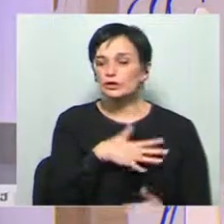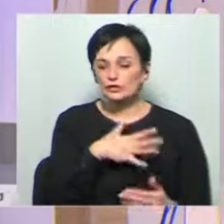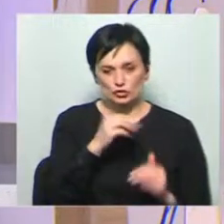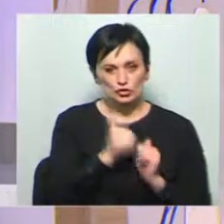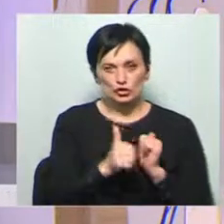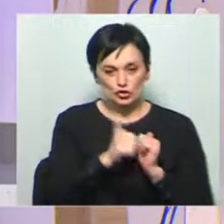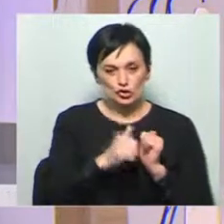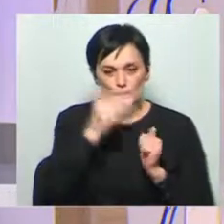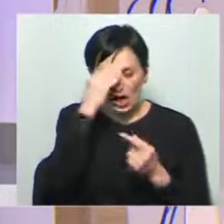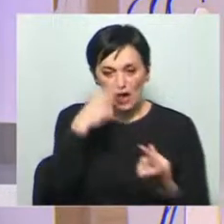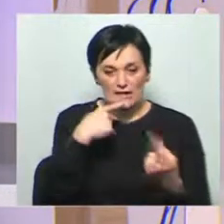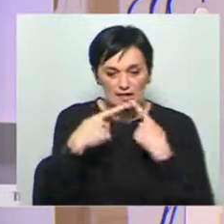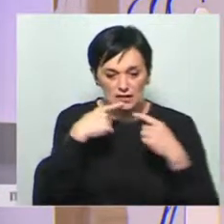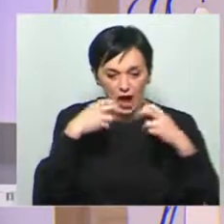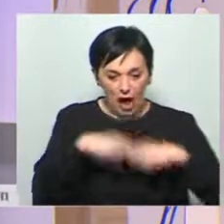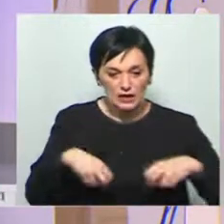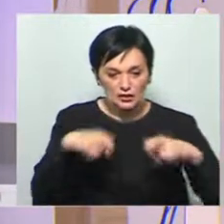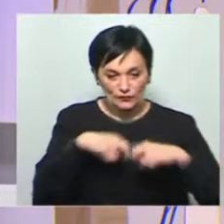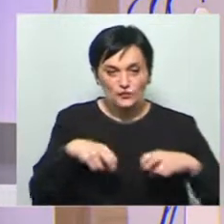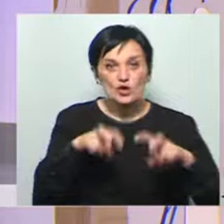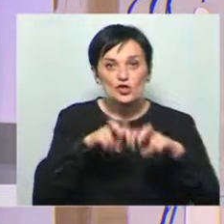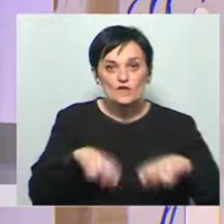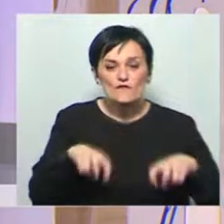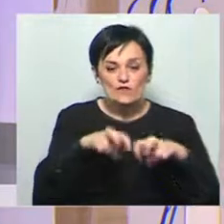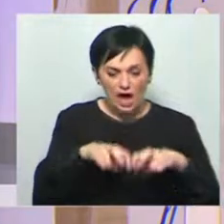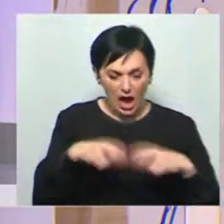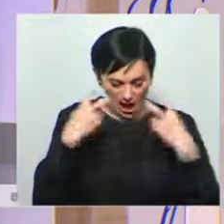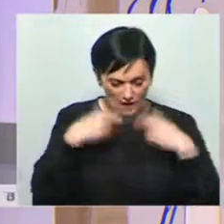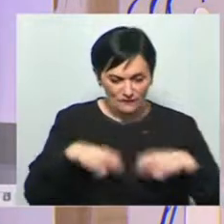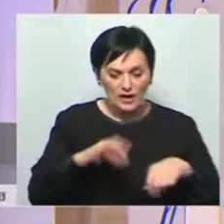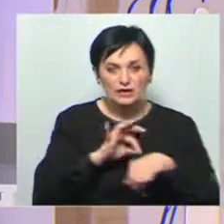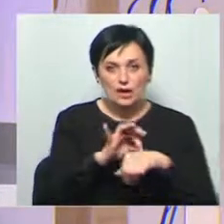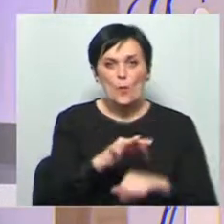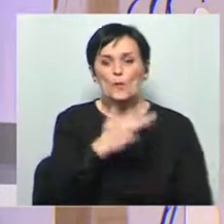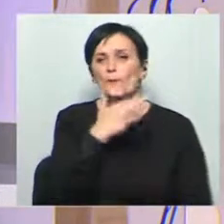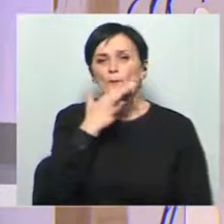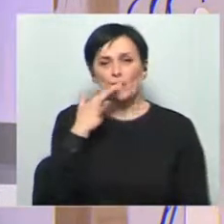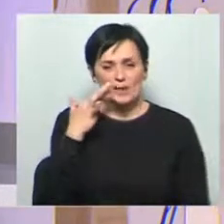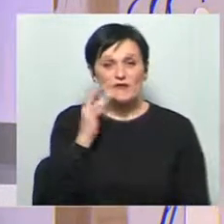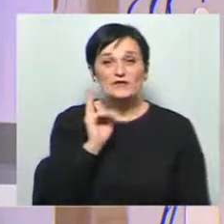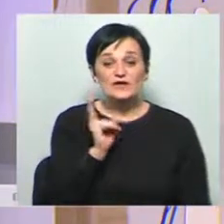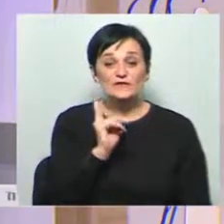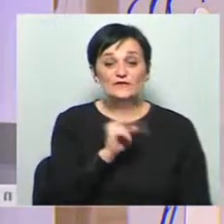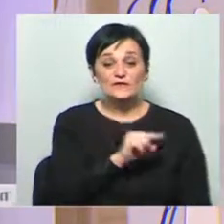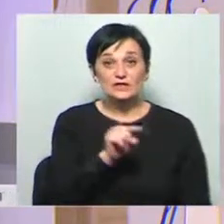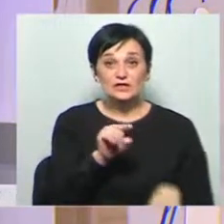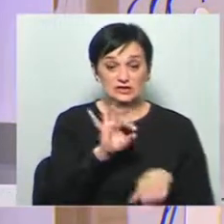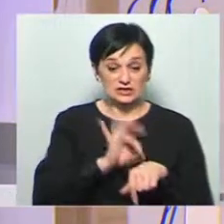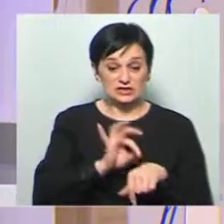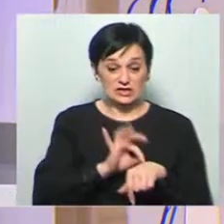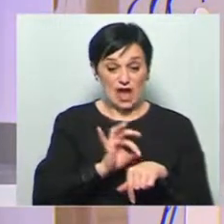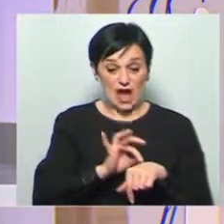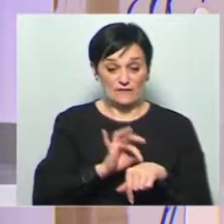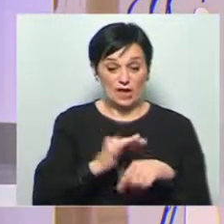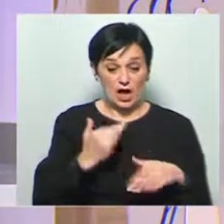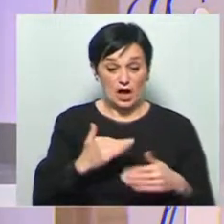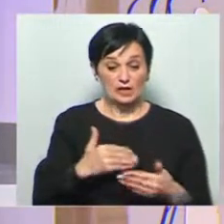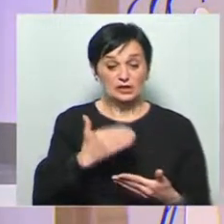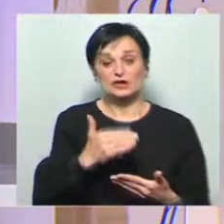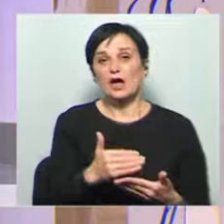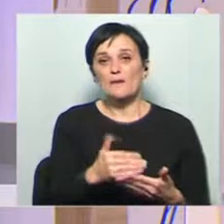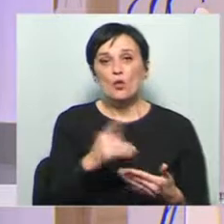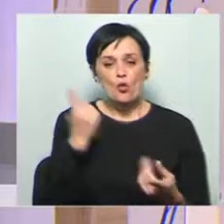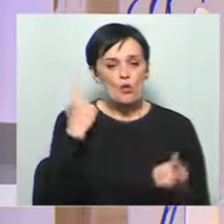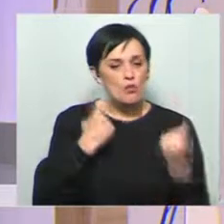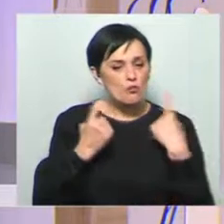ხშირად განხილვადი საკითხი, ყველაზე ხშირი კვლევა, რაც ტარდებოდა. ძალიან ბევრი, ვინც გადაიტანა ეს დაავადება, აღნიშნავს, რომ ეს